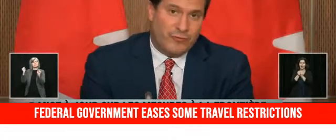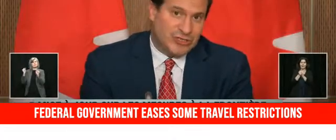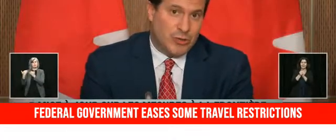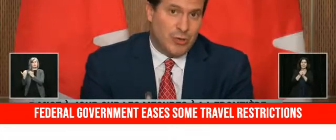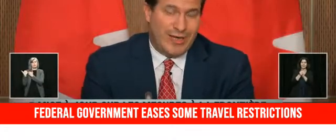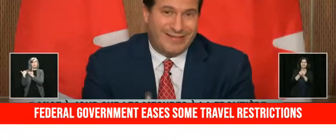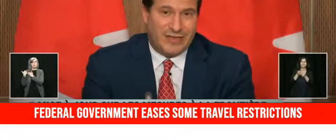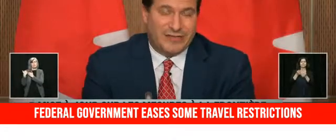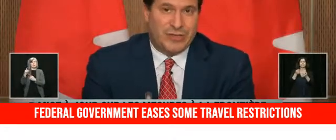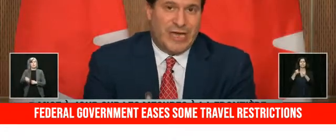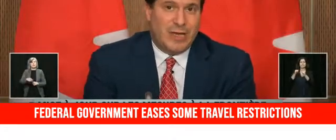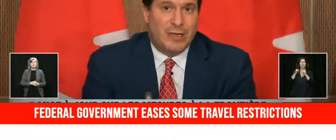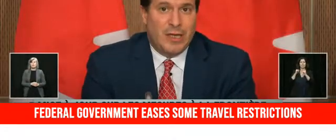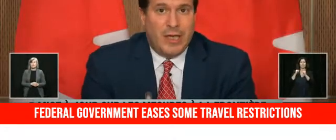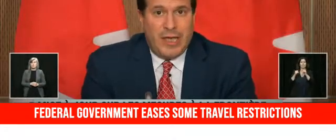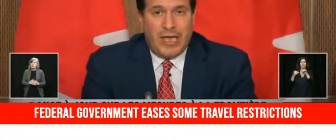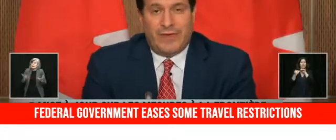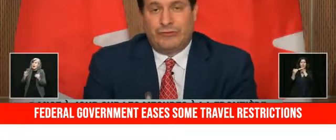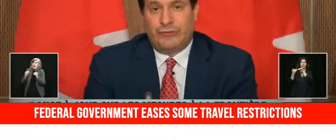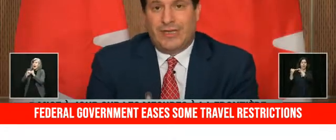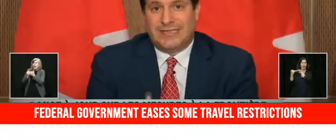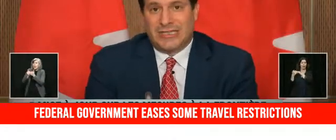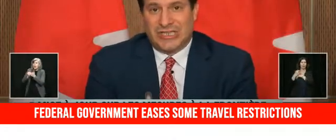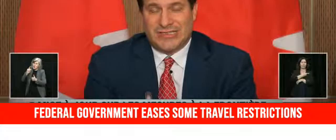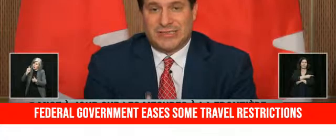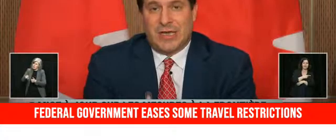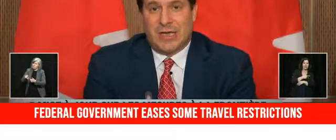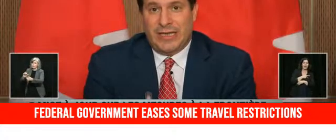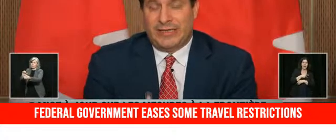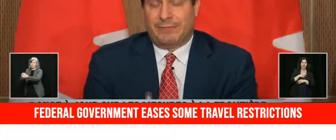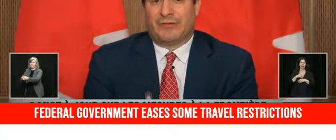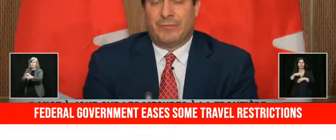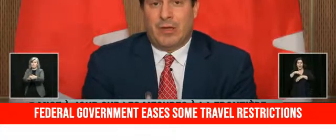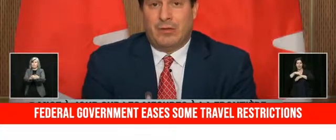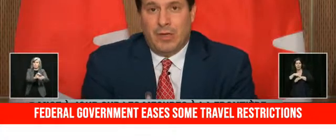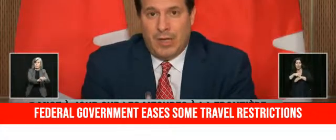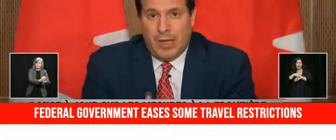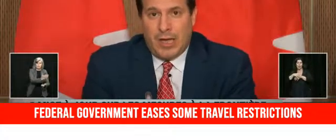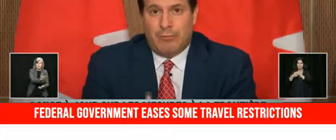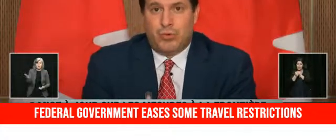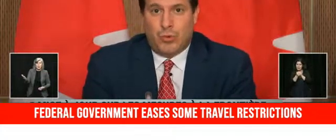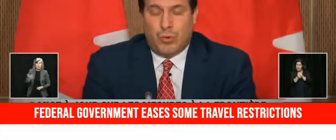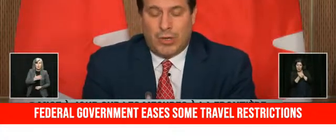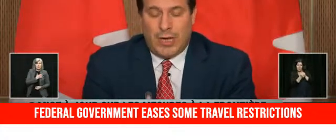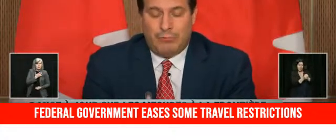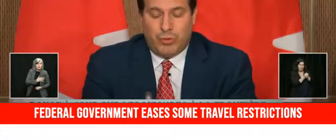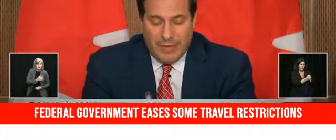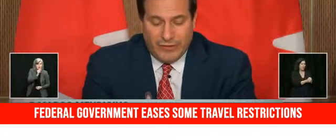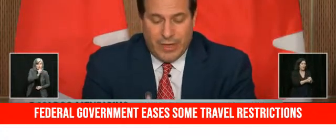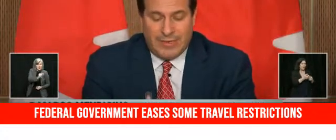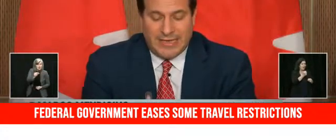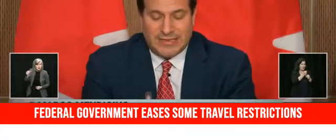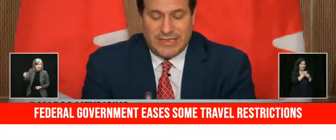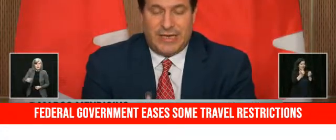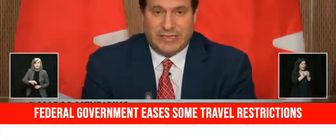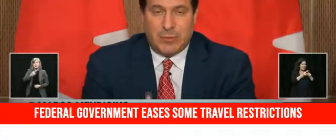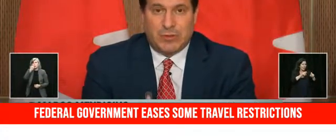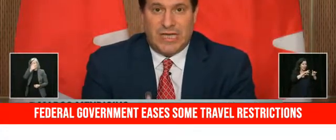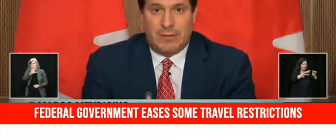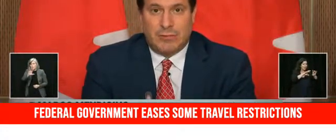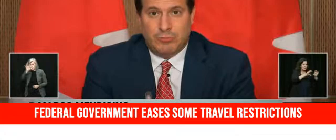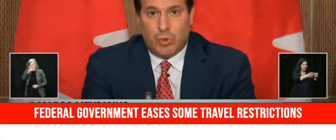gouvernements provinciaux et territoriaux et avec tous les agences et les départements pour mettre en place